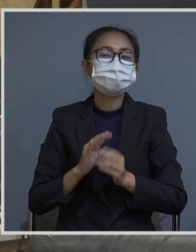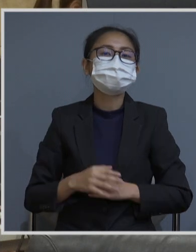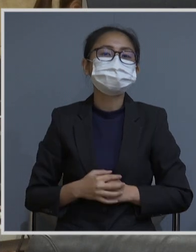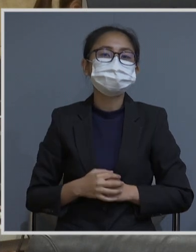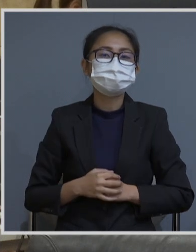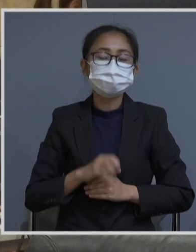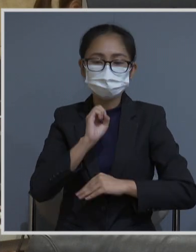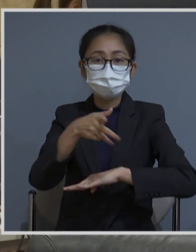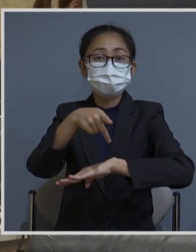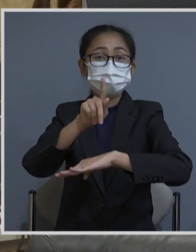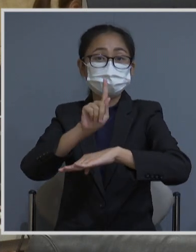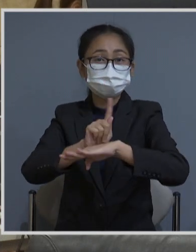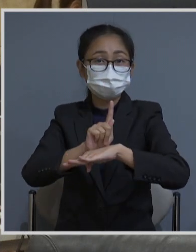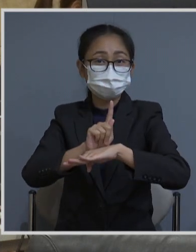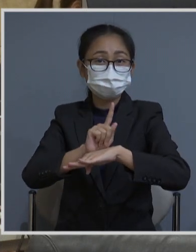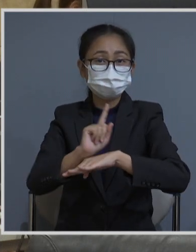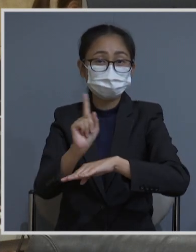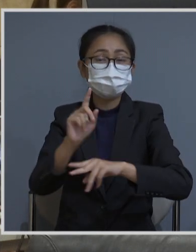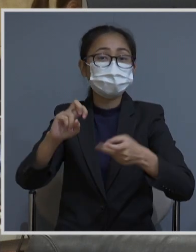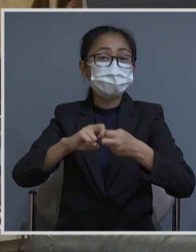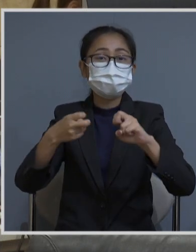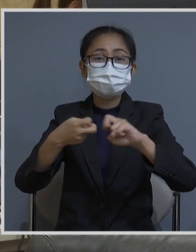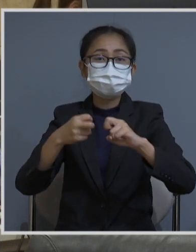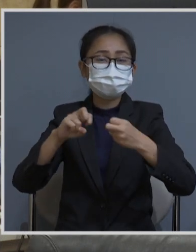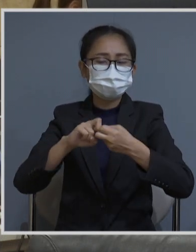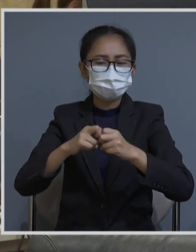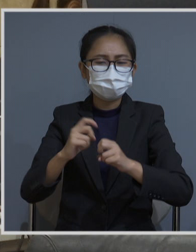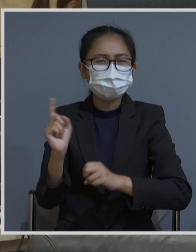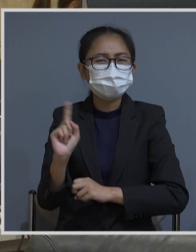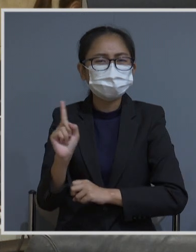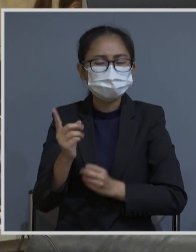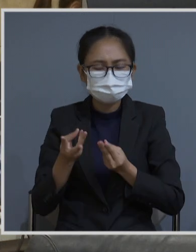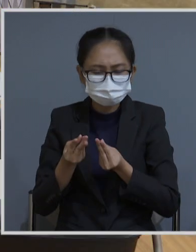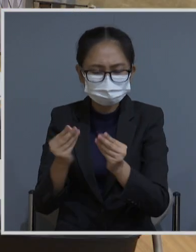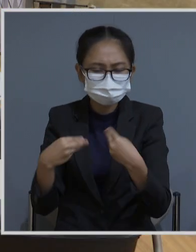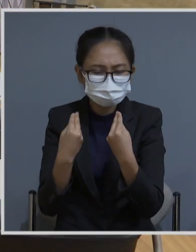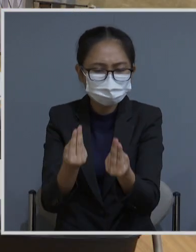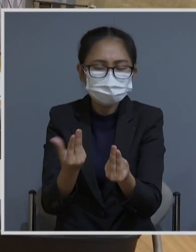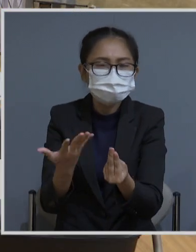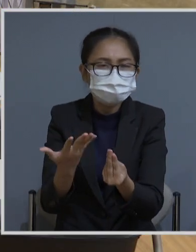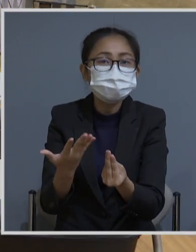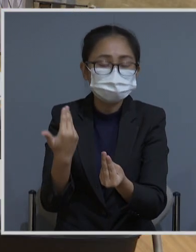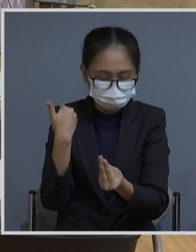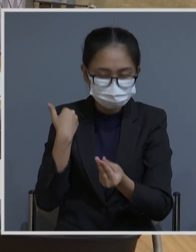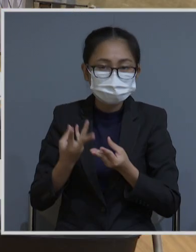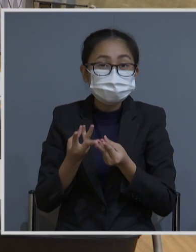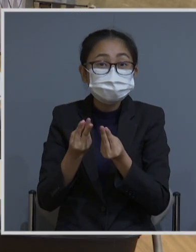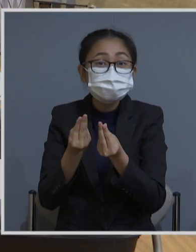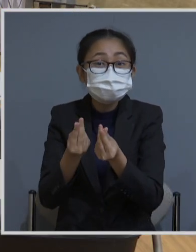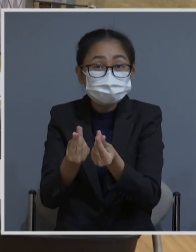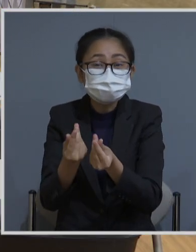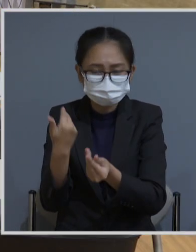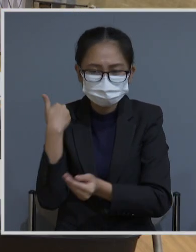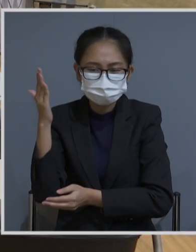ท่านประธานว่าไม่มีปัญหาในเรื่องของคนอุทิศที่ดินอาจารย์ณรงค์แก้วมงคลมีที่อยู่บริเวณนั้นนี่